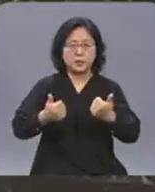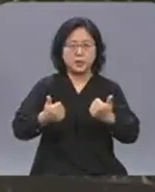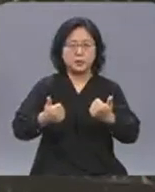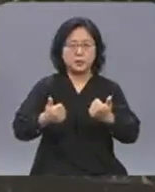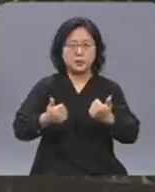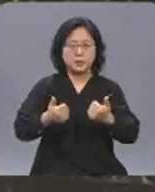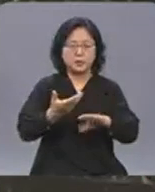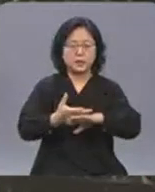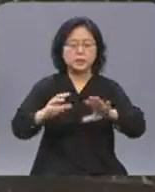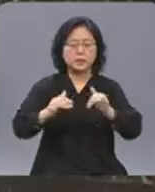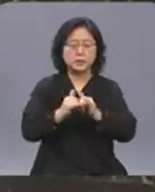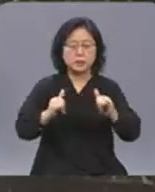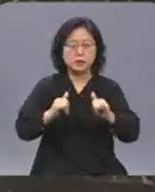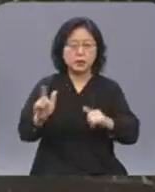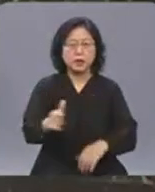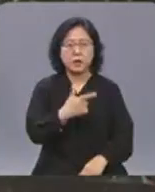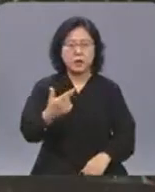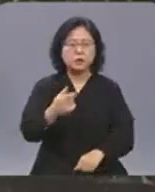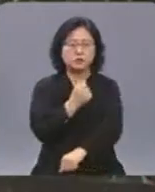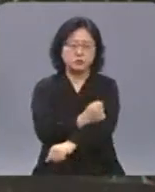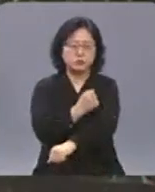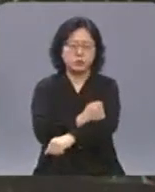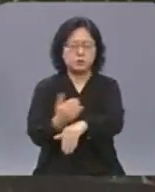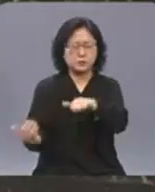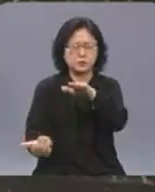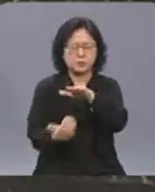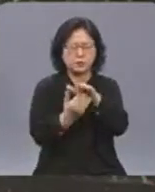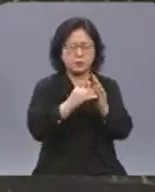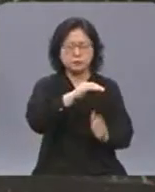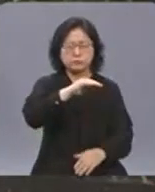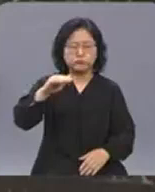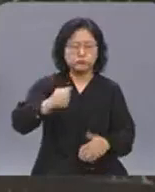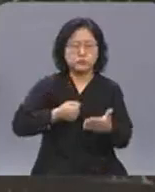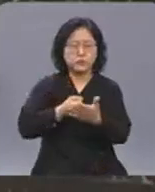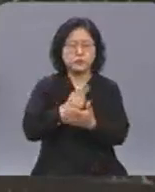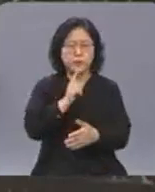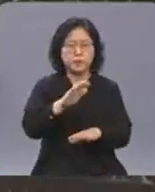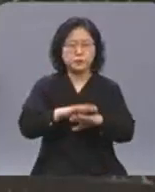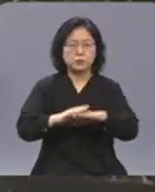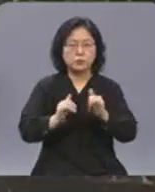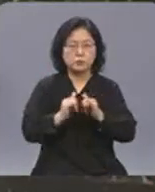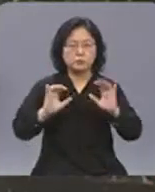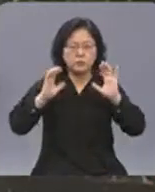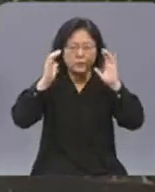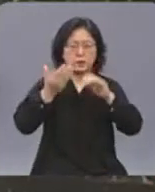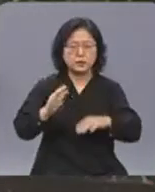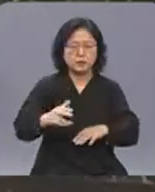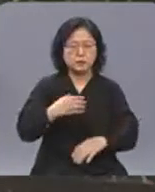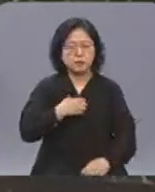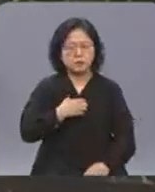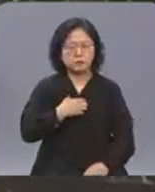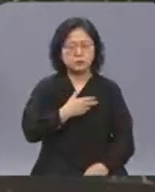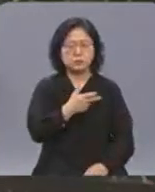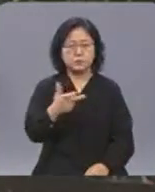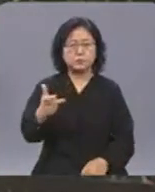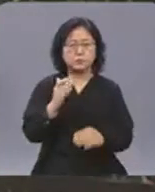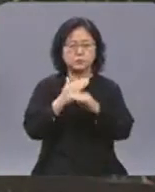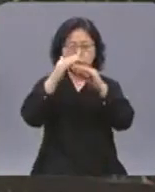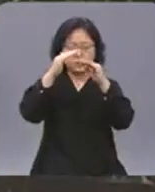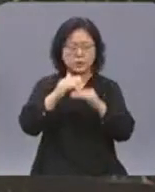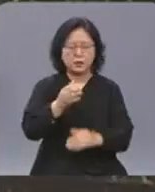나서서 외국인 노동자 일당 상한선을 정하자고 나섰는데 농민들은 환영하고 있지만 우려의 목소리도 큽니다